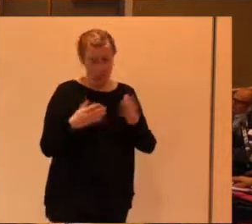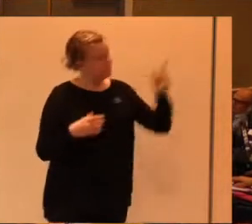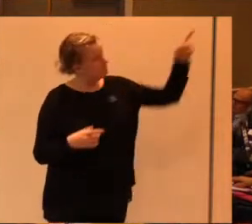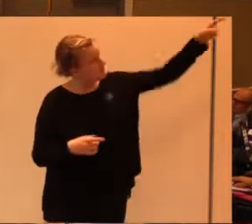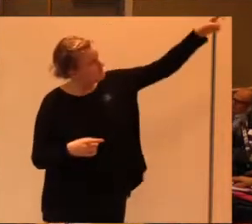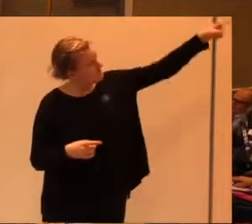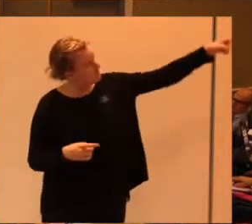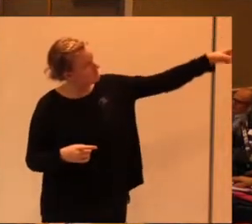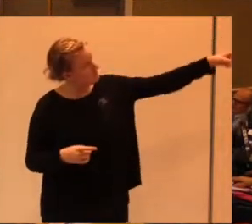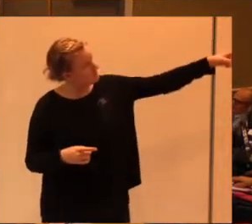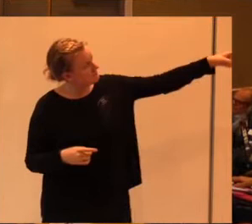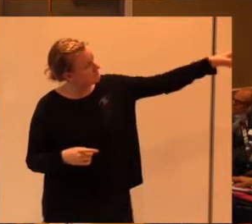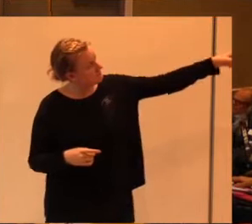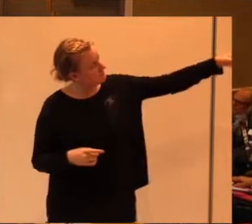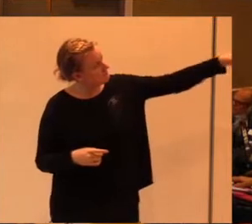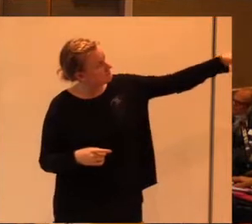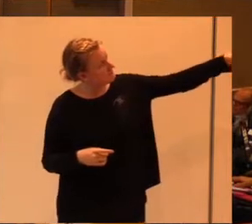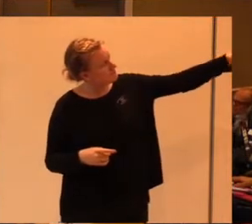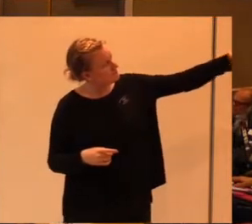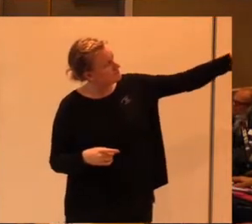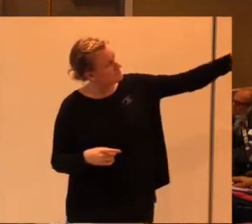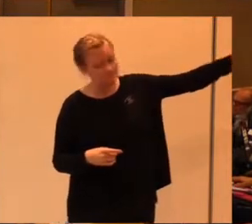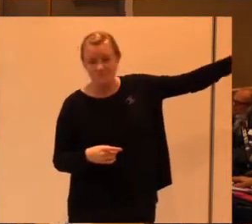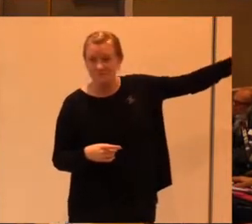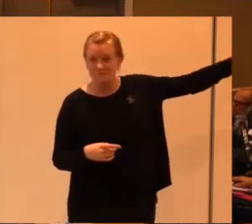med funktionsnedsättning som kan funktionshindras.